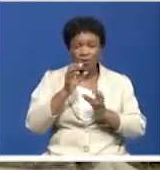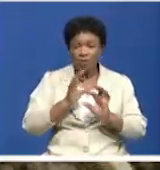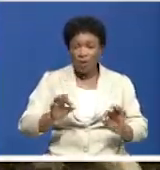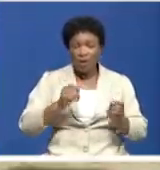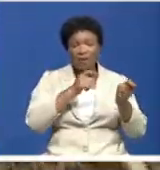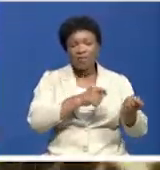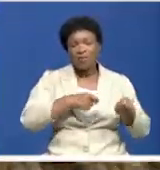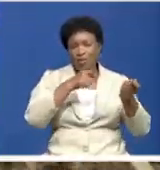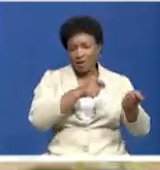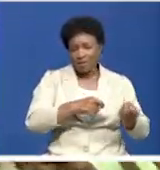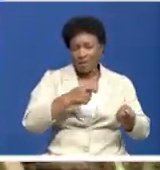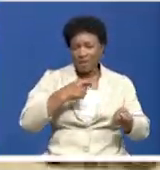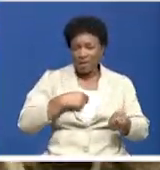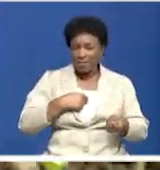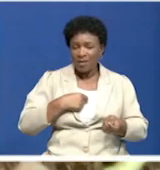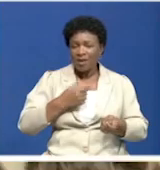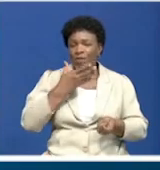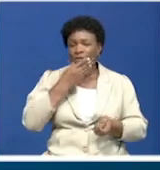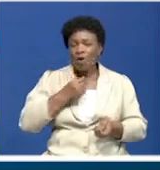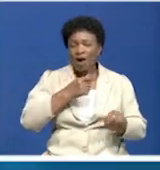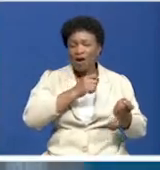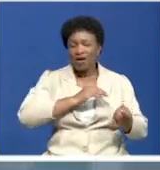tiajelnikov jamal